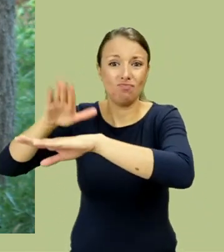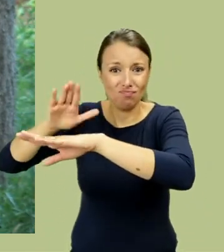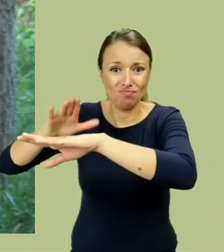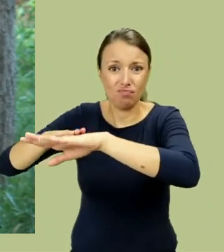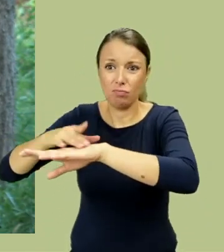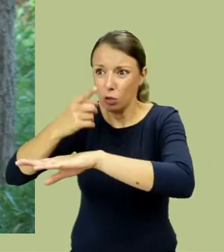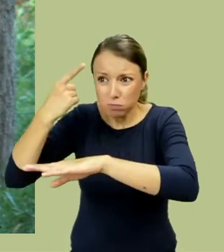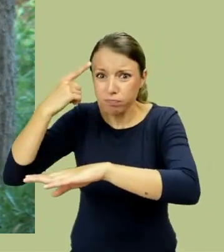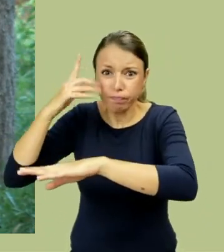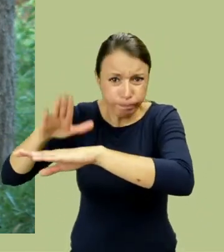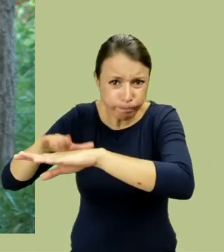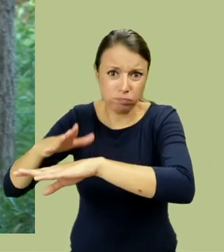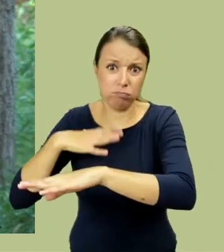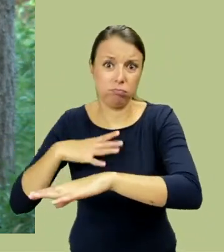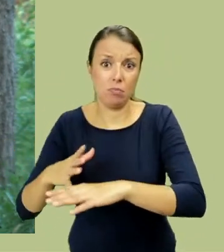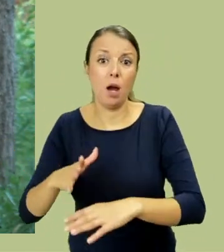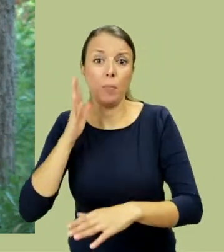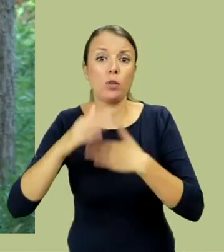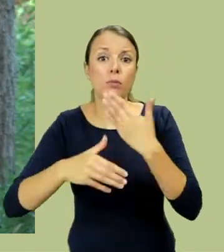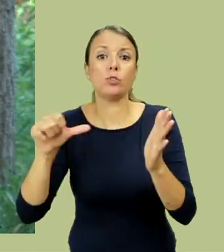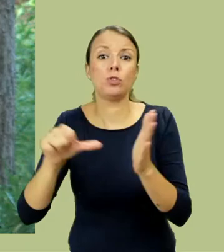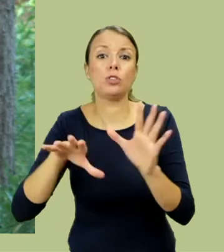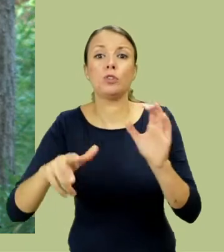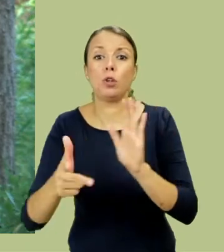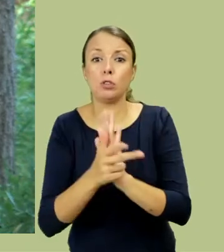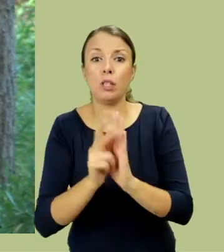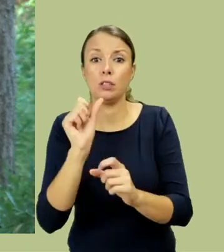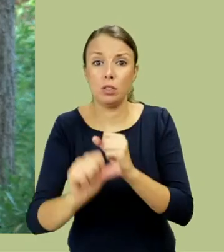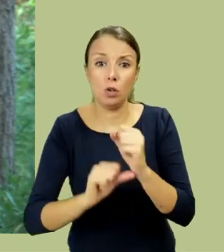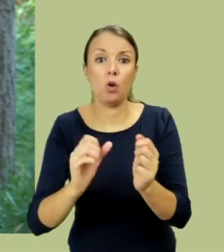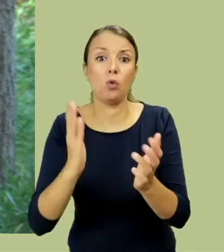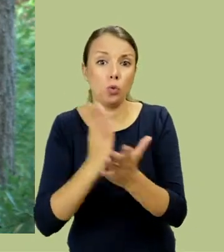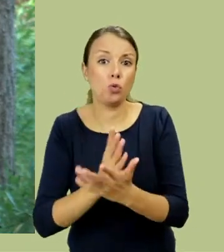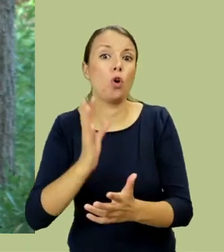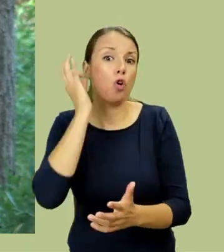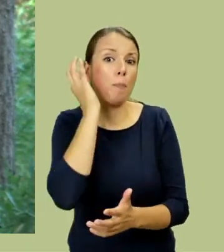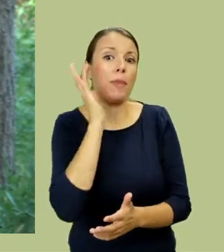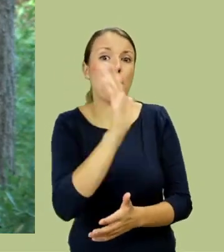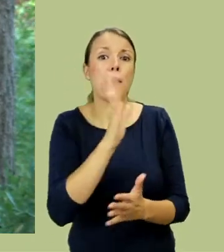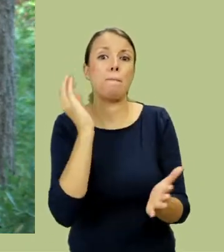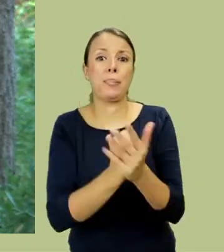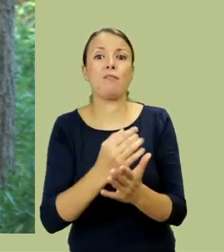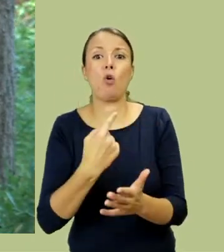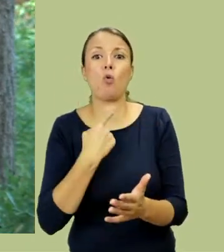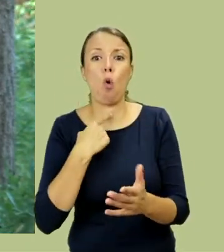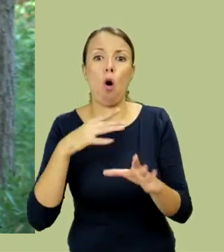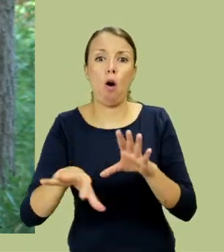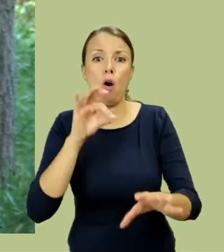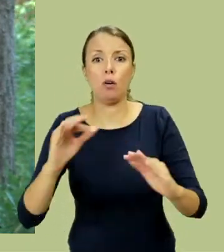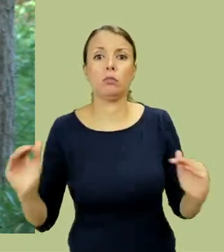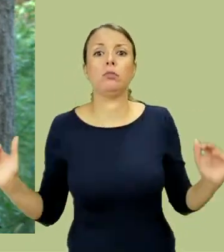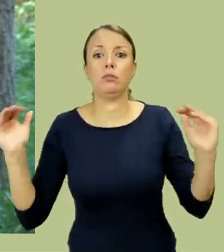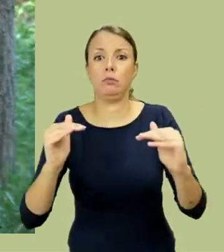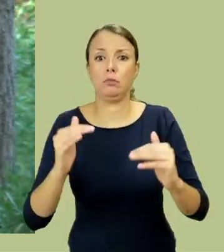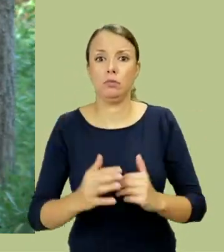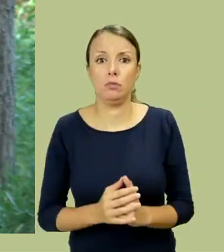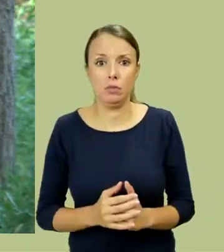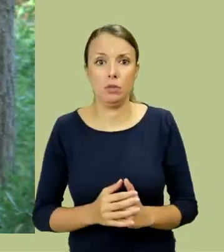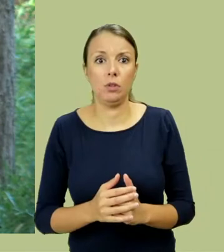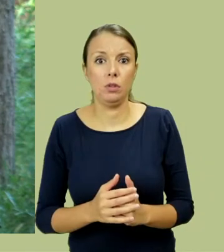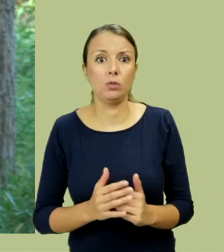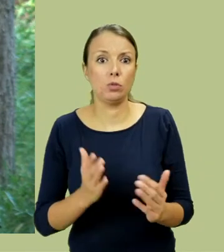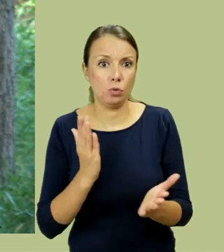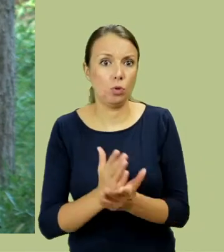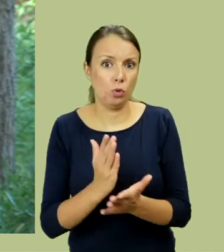w 1918 roku kobiety uzyskały równe prawa głosu, to już też było przecież stulecie również tego,